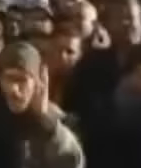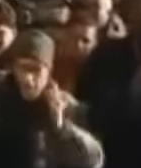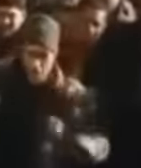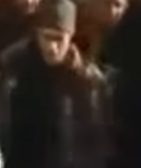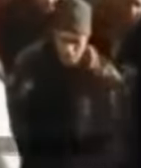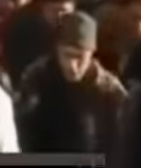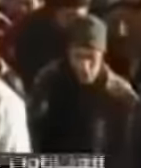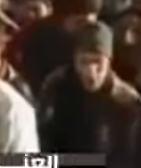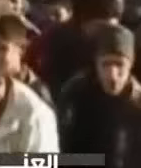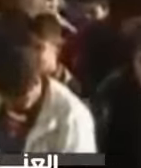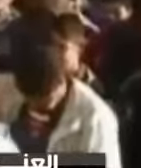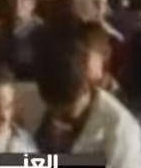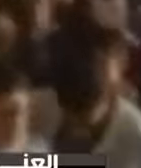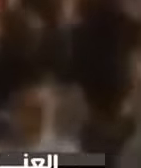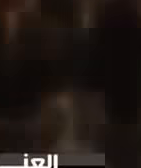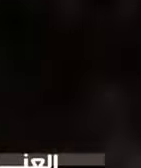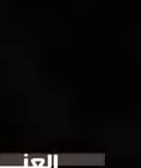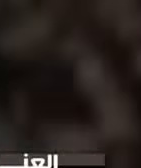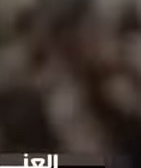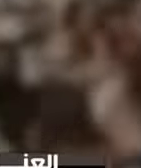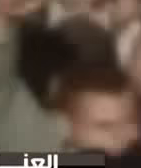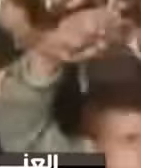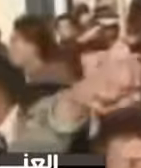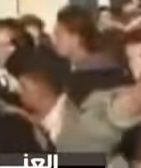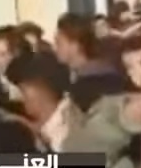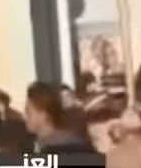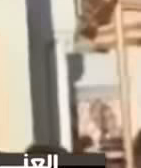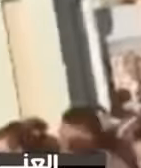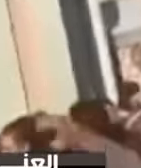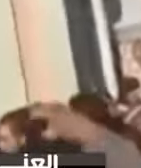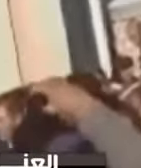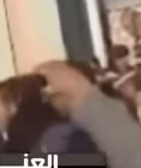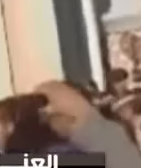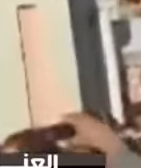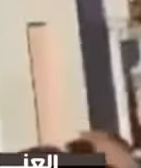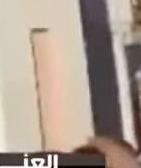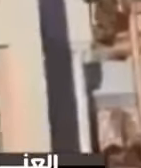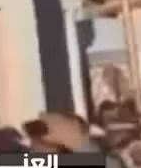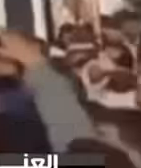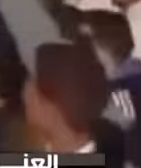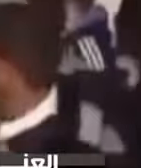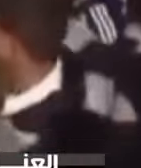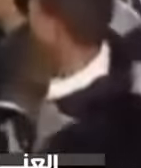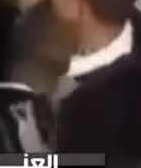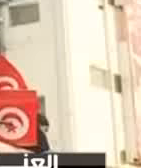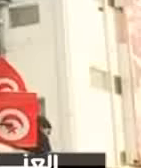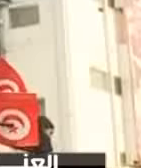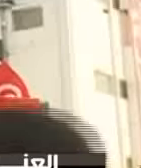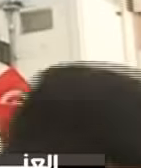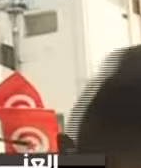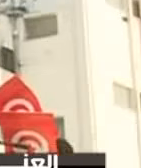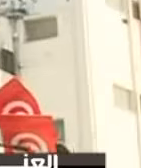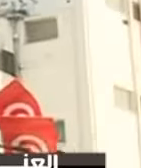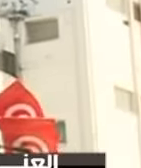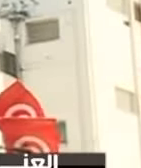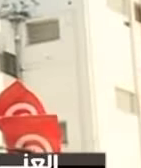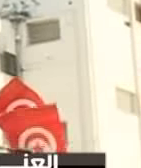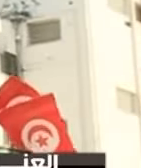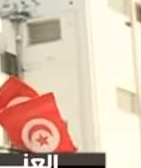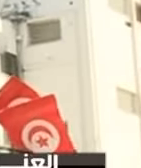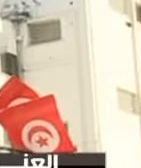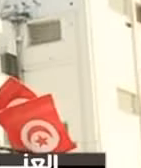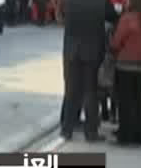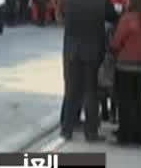تونس تحيي الذكرى الخامسة لاندلاع الثورة من سيدي بوزيد وتظاهرات مختلفة تخليدا للحدث وسط إجراءات أمنية